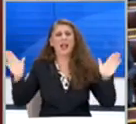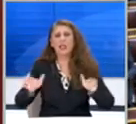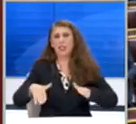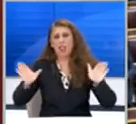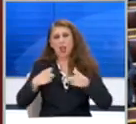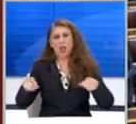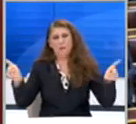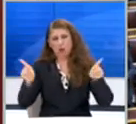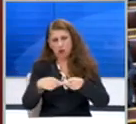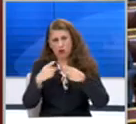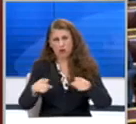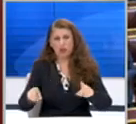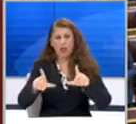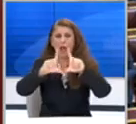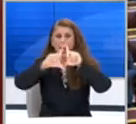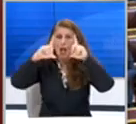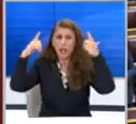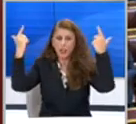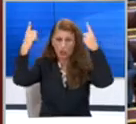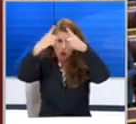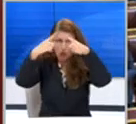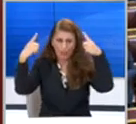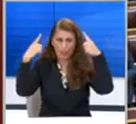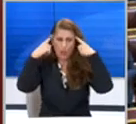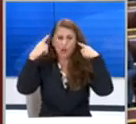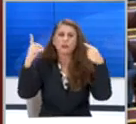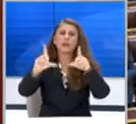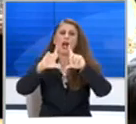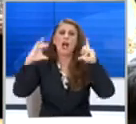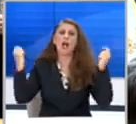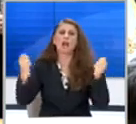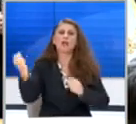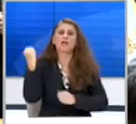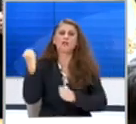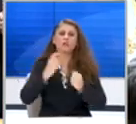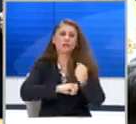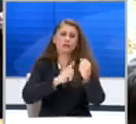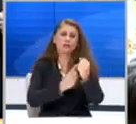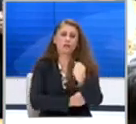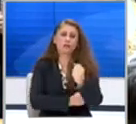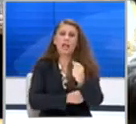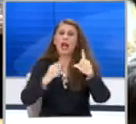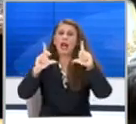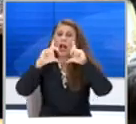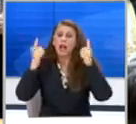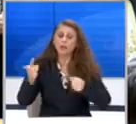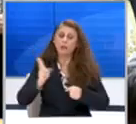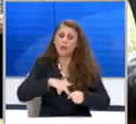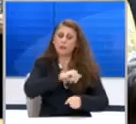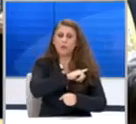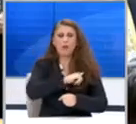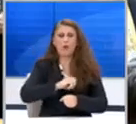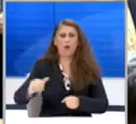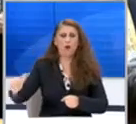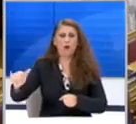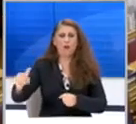ύμνων. Άγιος ο Θεός, Άγιος ισχυρός, Άγιος